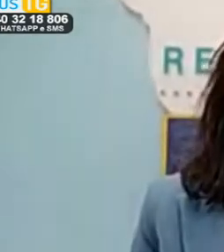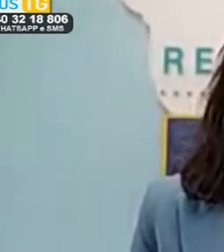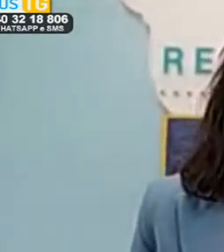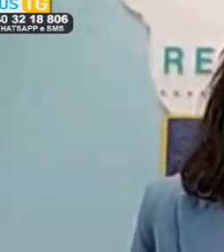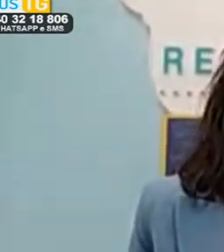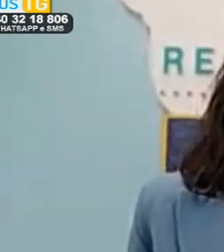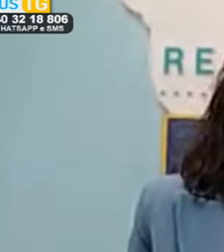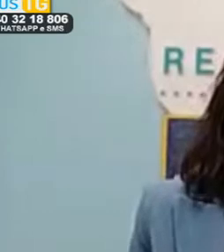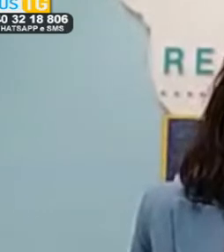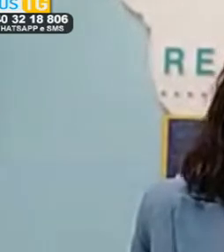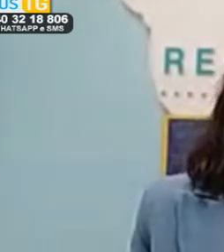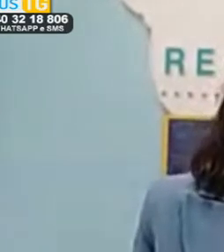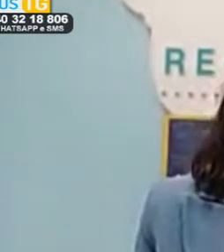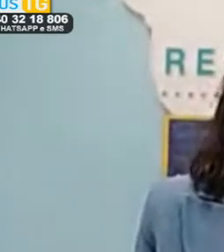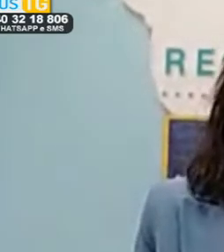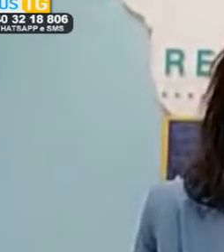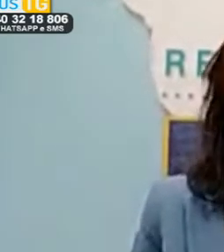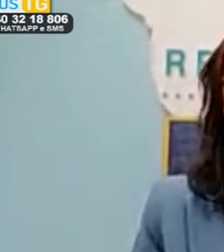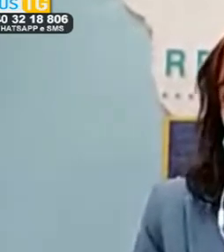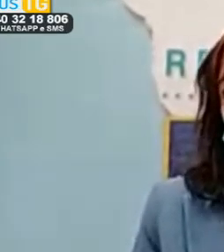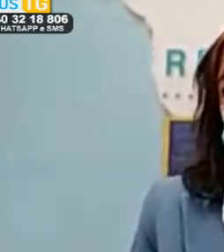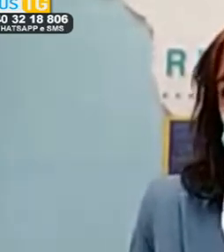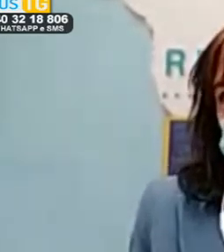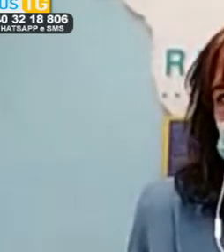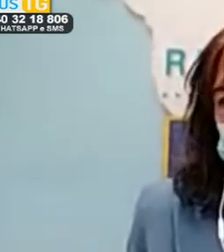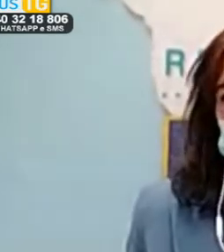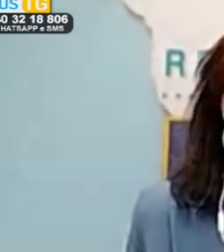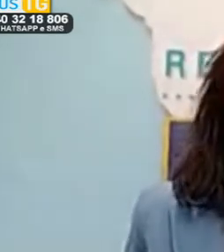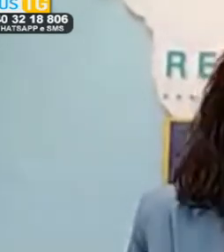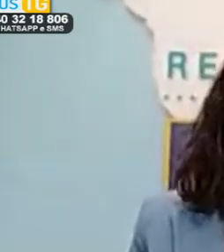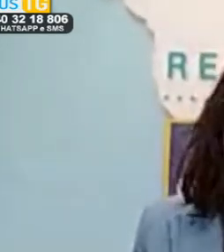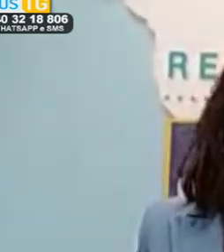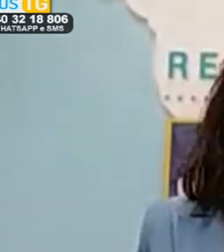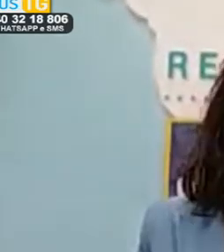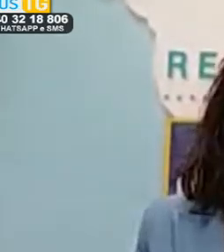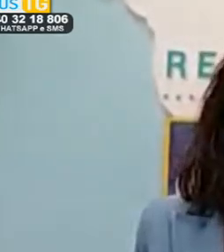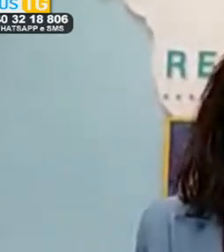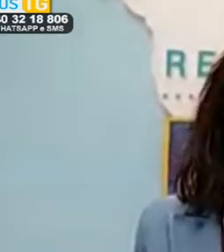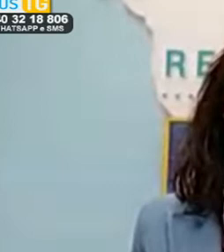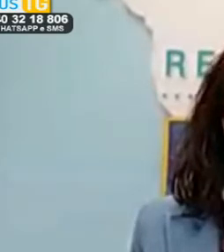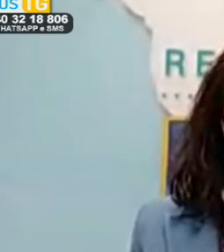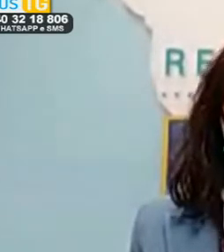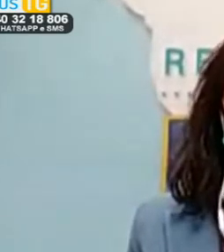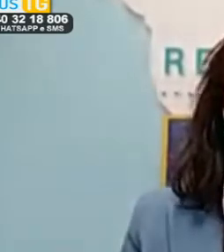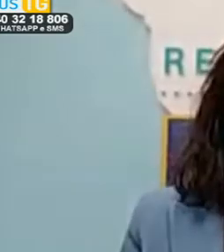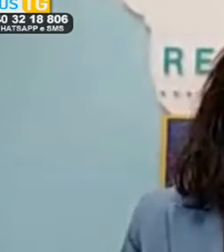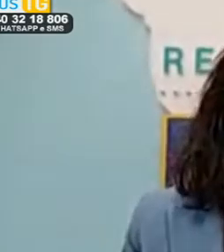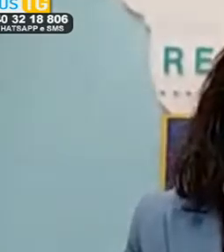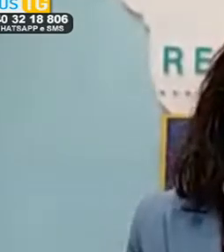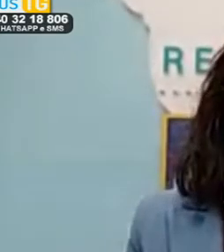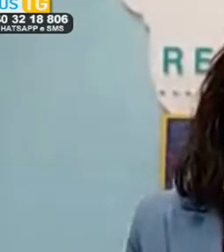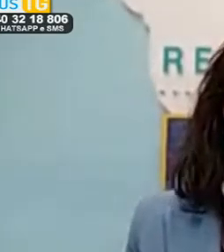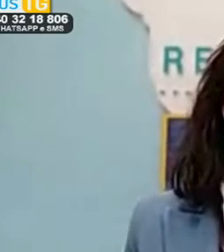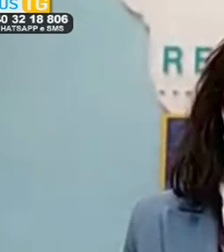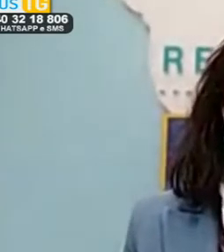Berica che proprio anche per la carenza di vaccini che c'è stato tutto in questo periodo, si è continuato a vaccinare sempre